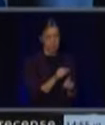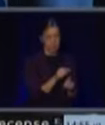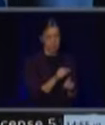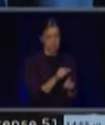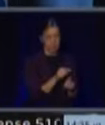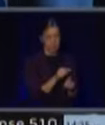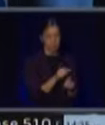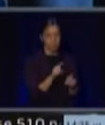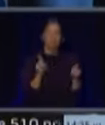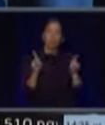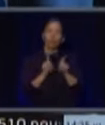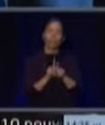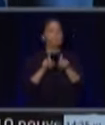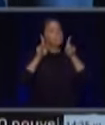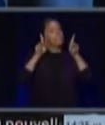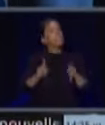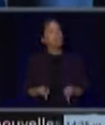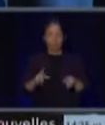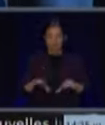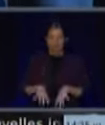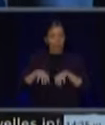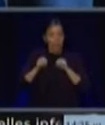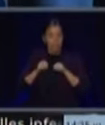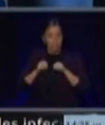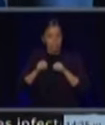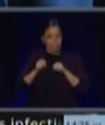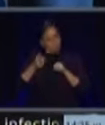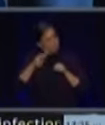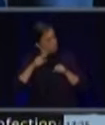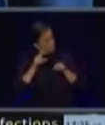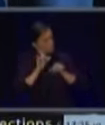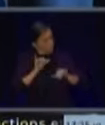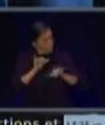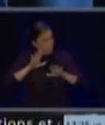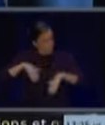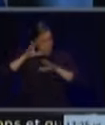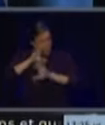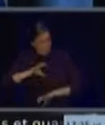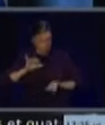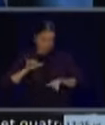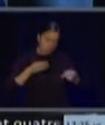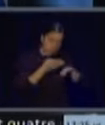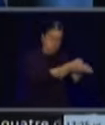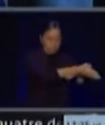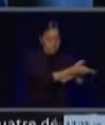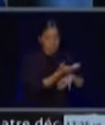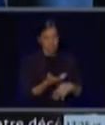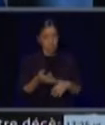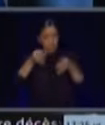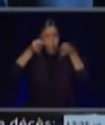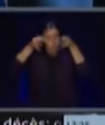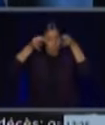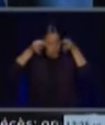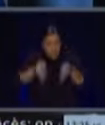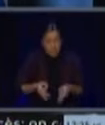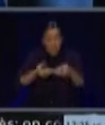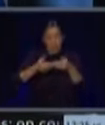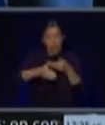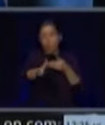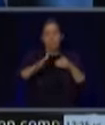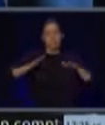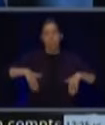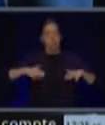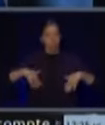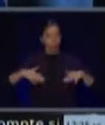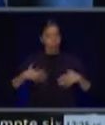faut lui donner accès. Mais est-ce qu'on pourra revisiter ça avec les gens de la santé publique dans les prochains jours? Je le répète,